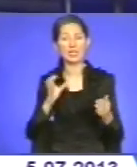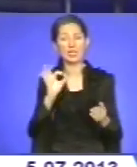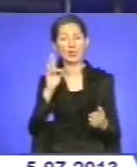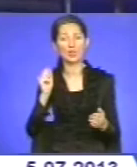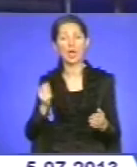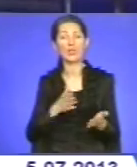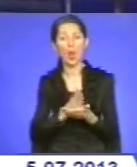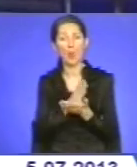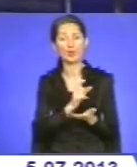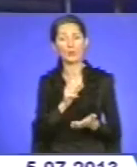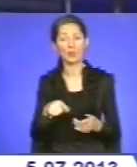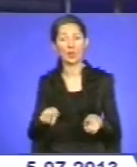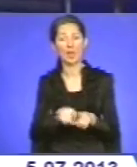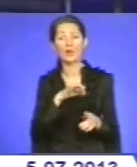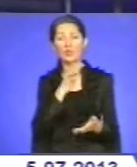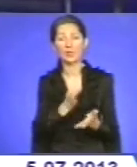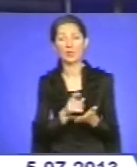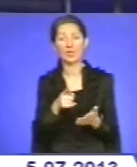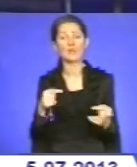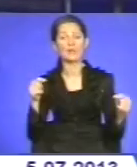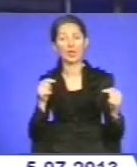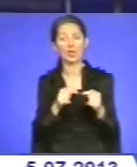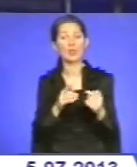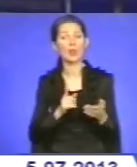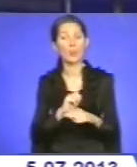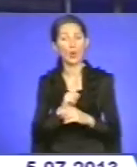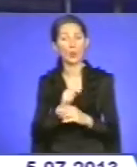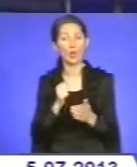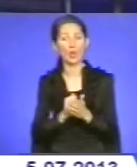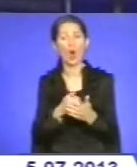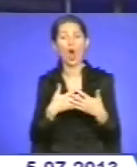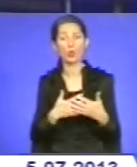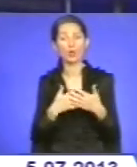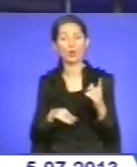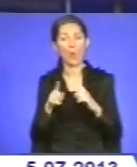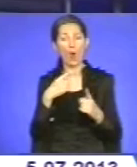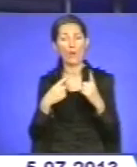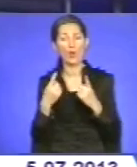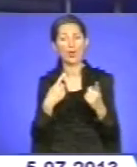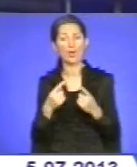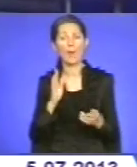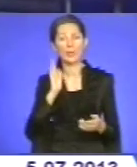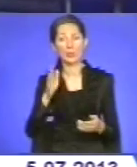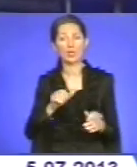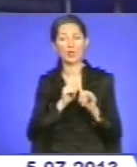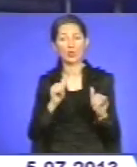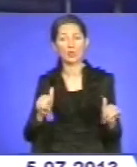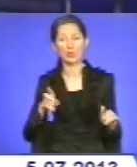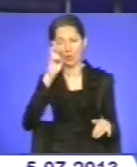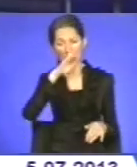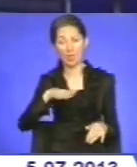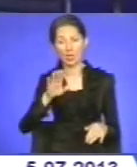та відповідність їх встановленим нормам. До громадського обговорення перспектив розвитку держави долучилися